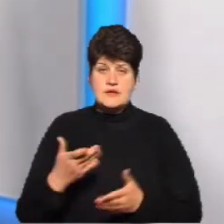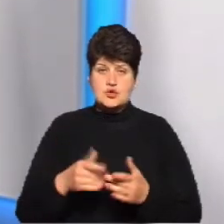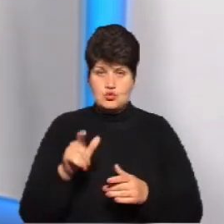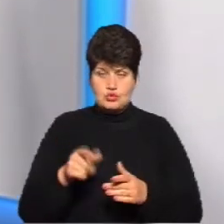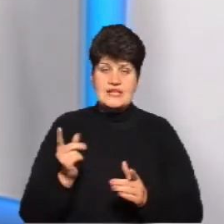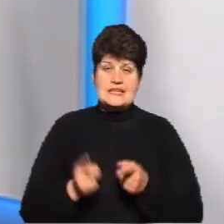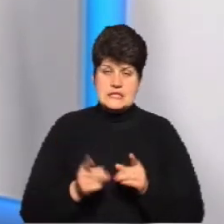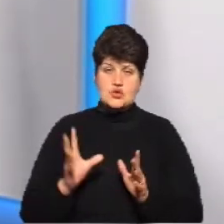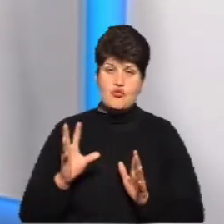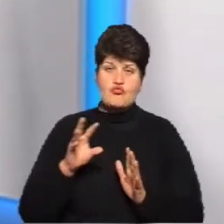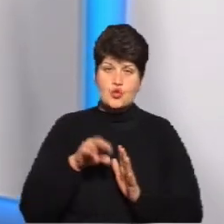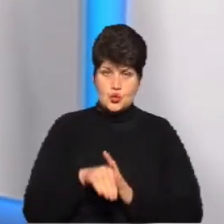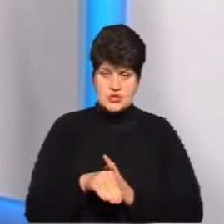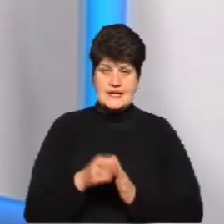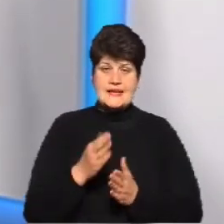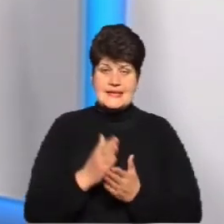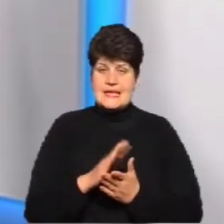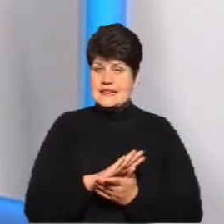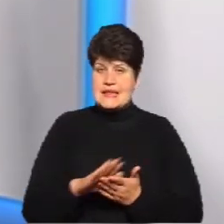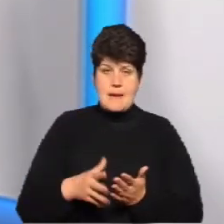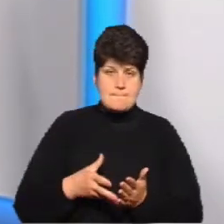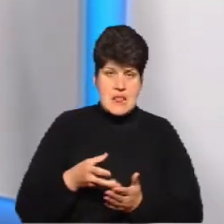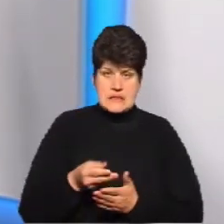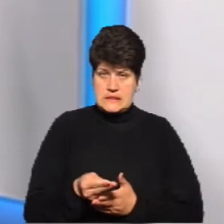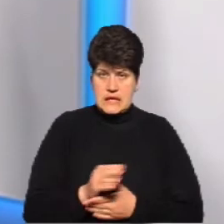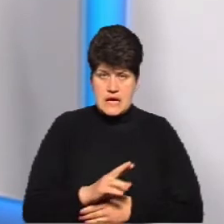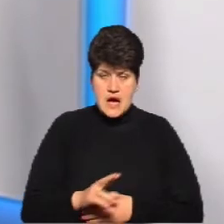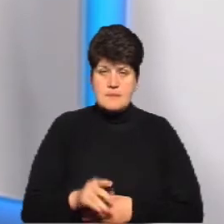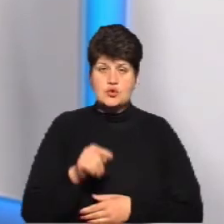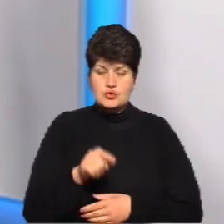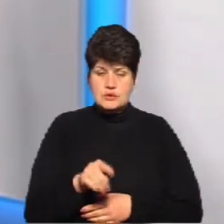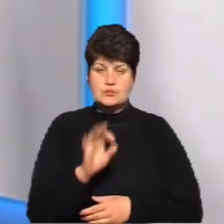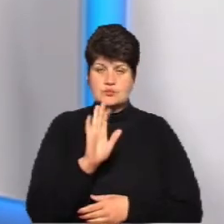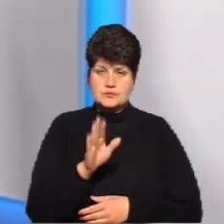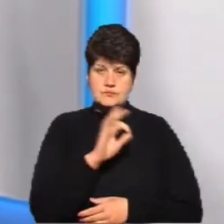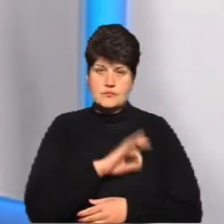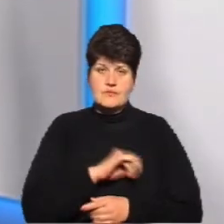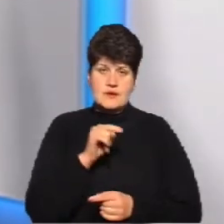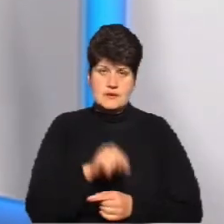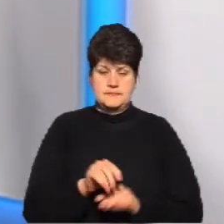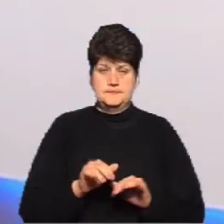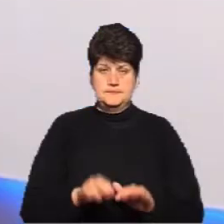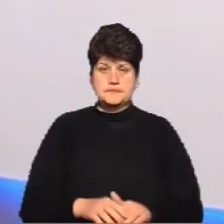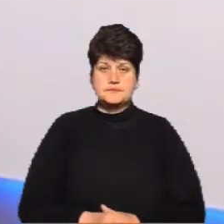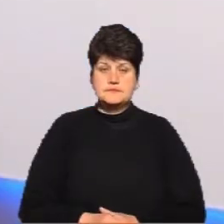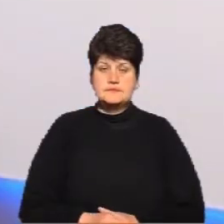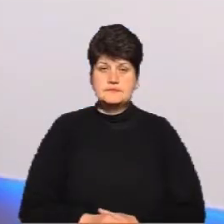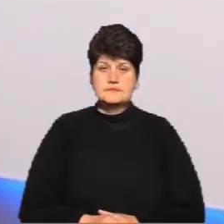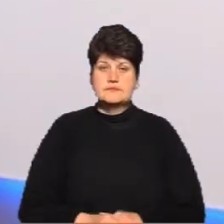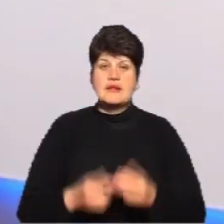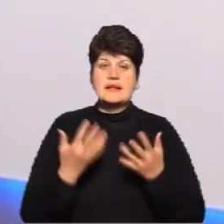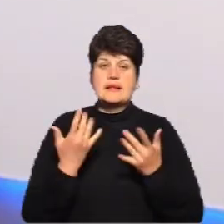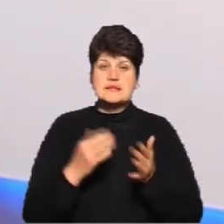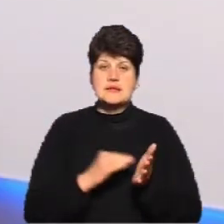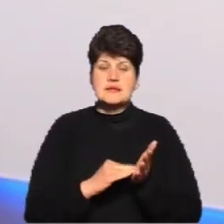і є неплатниками, то значить до них буде застосований оцей механізм. А наскільки прописаний